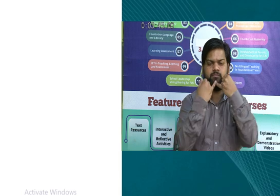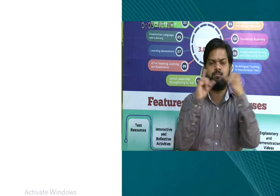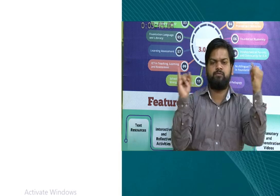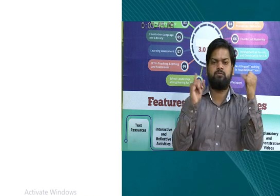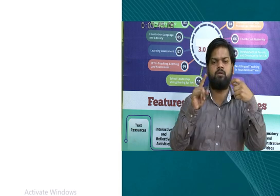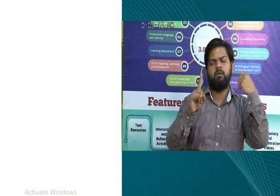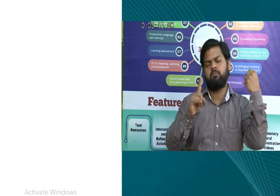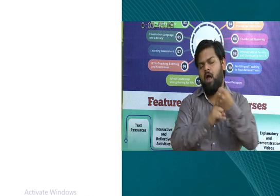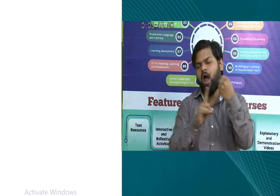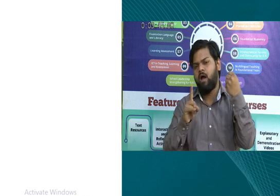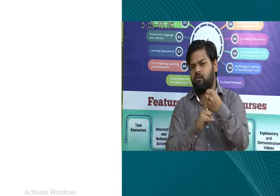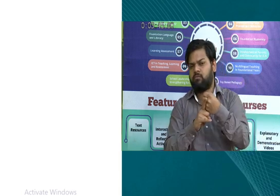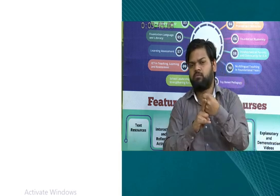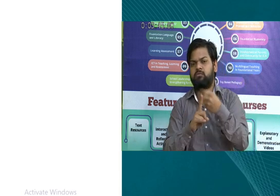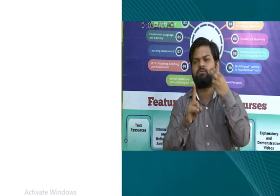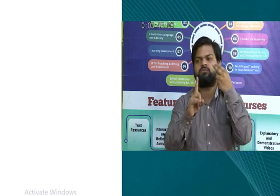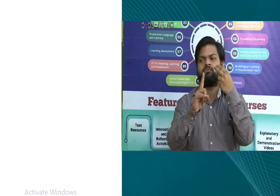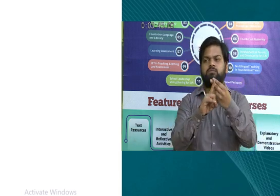या पद्मावती